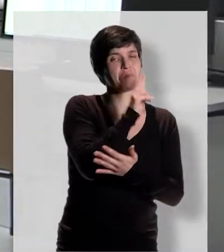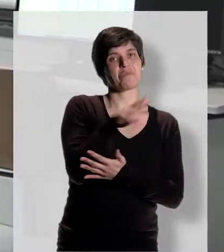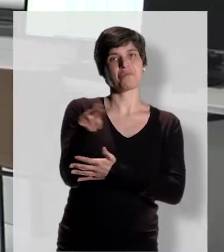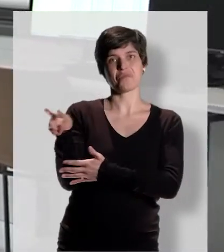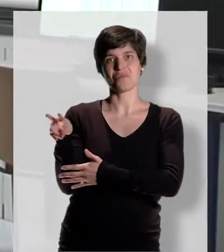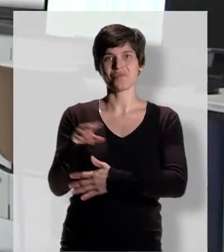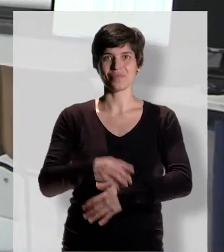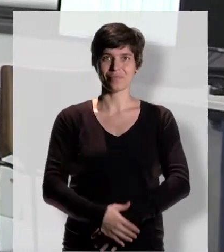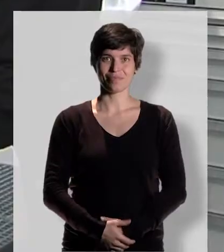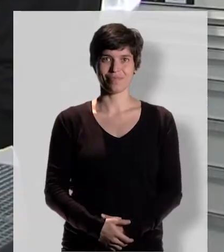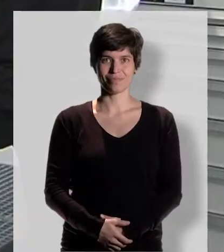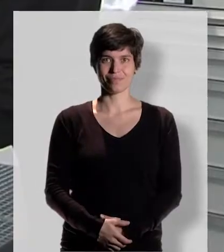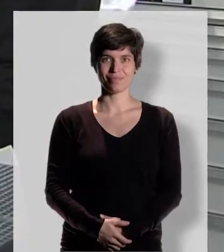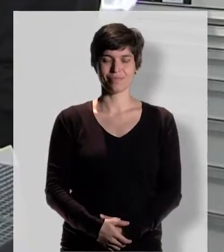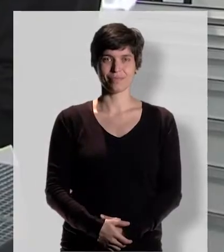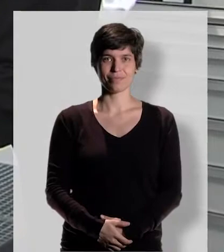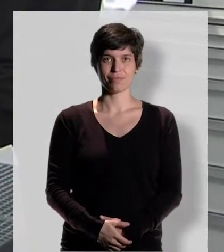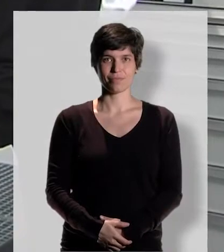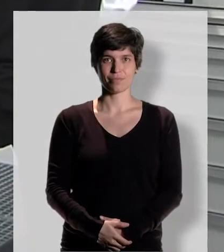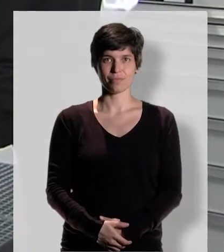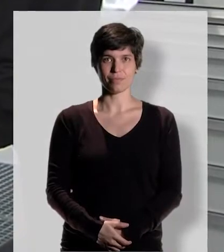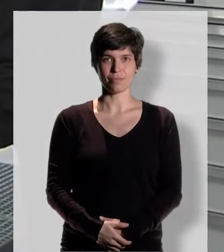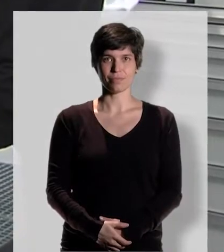mota dekoguzen zentro honetan.